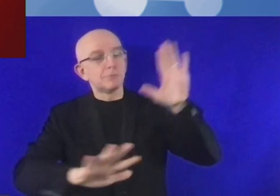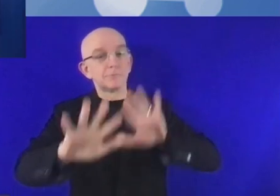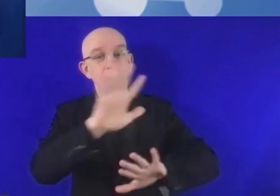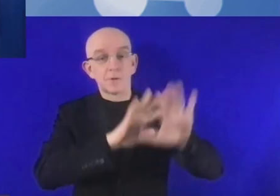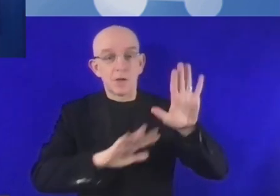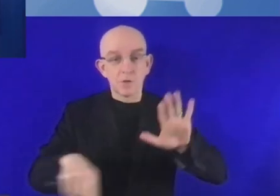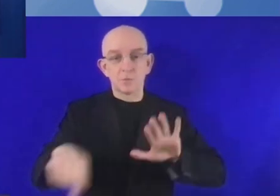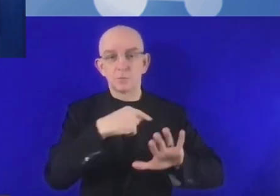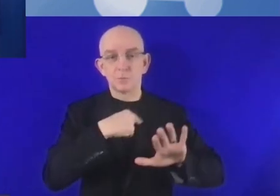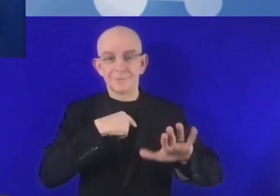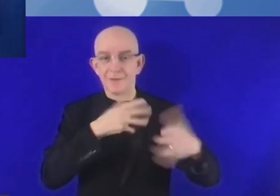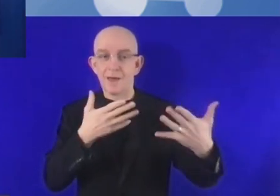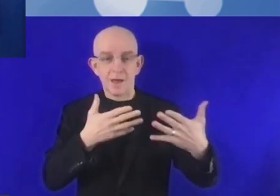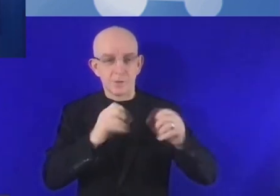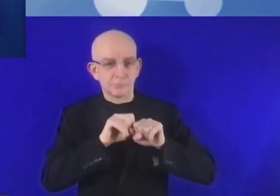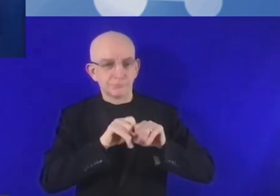do jego granic.